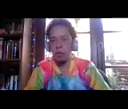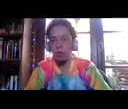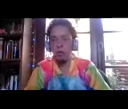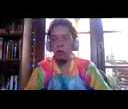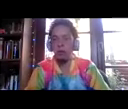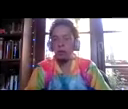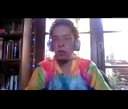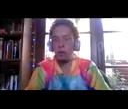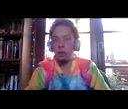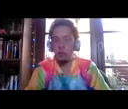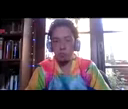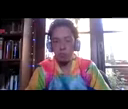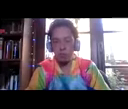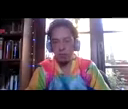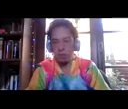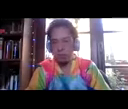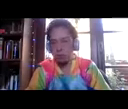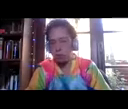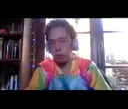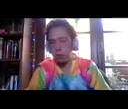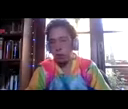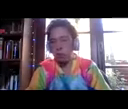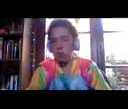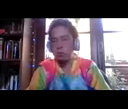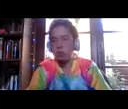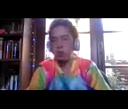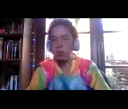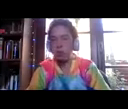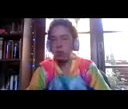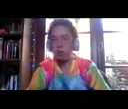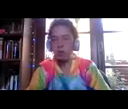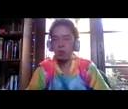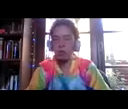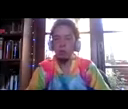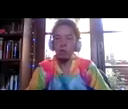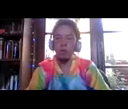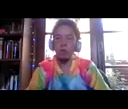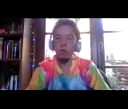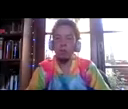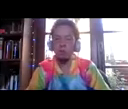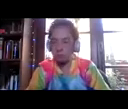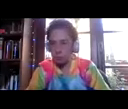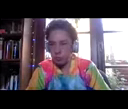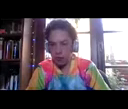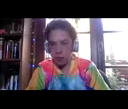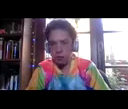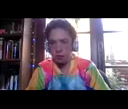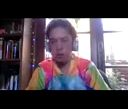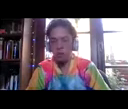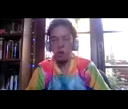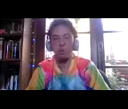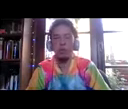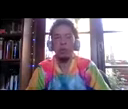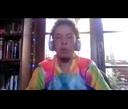années, tels que le mariage égalitaire qui enlève toutes